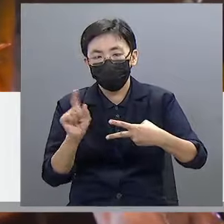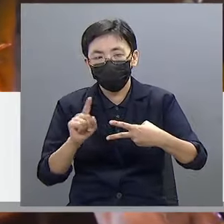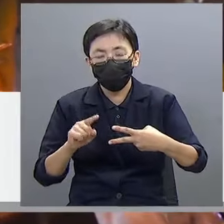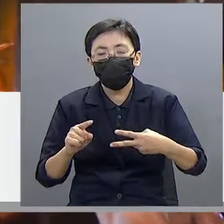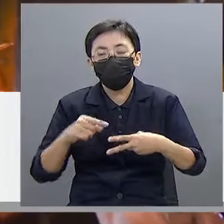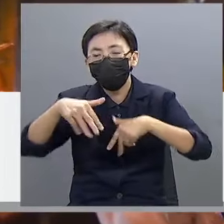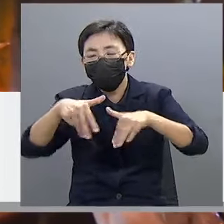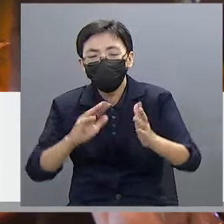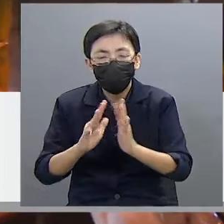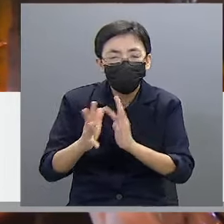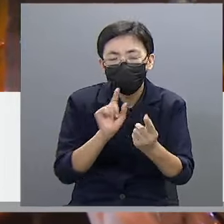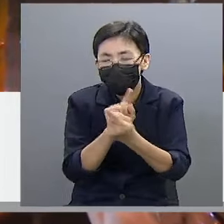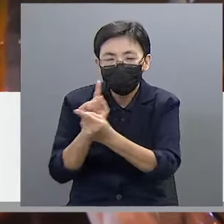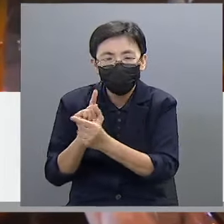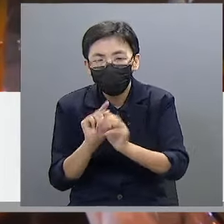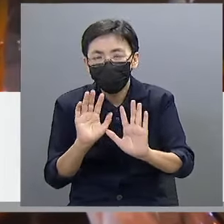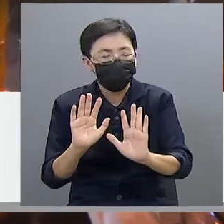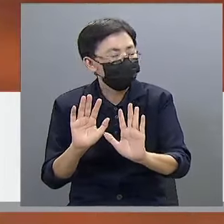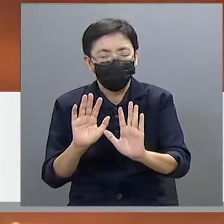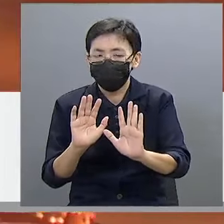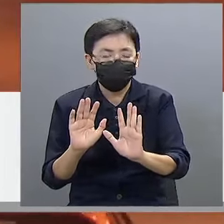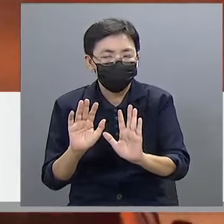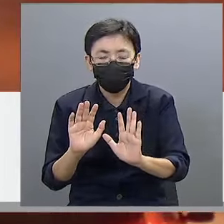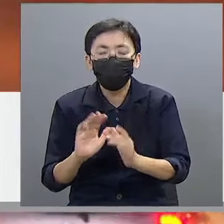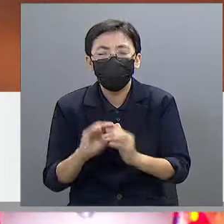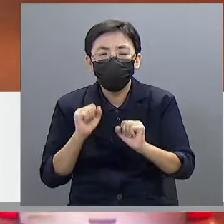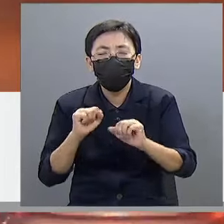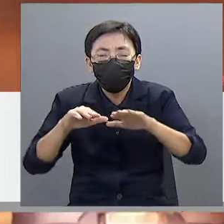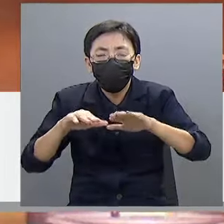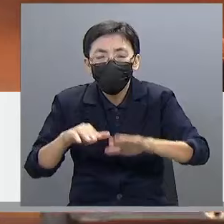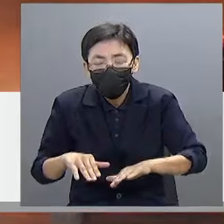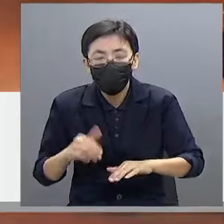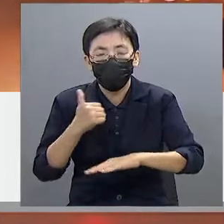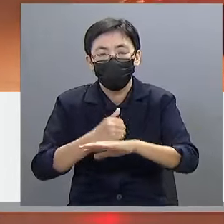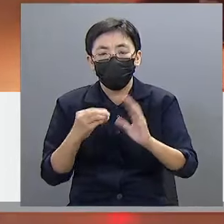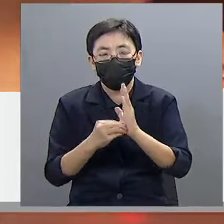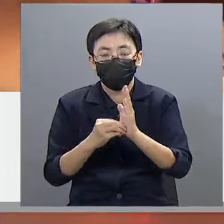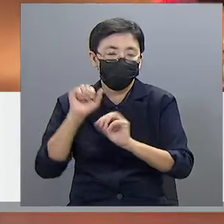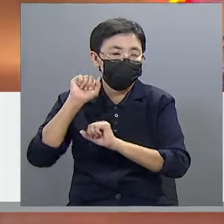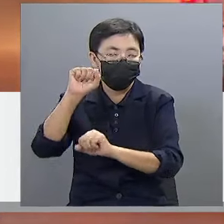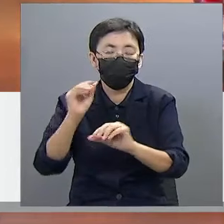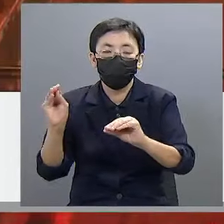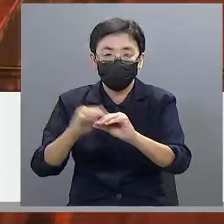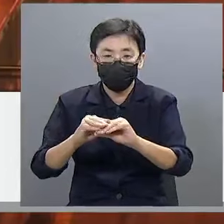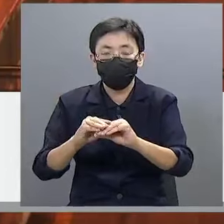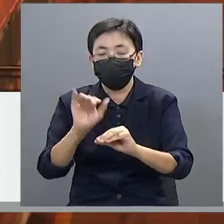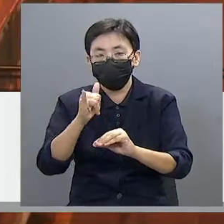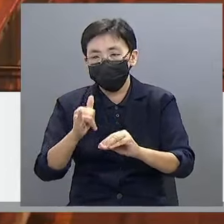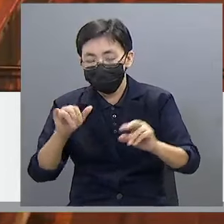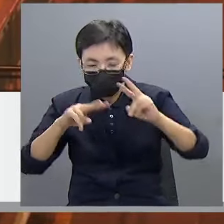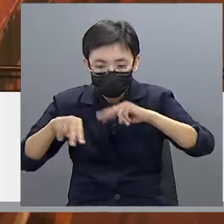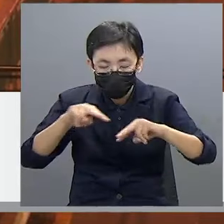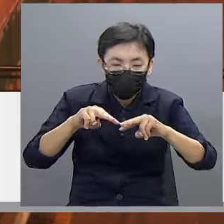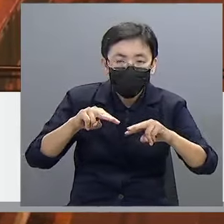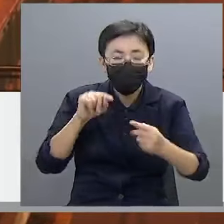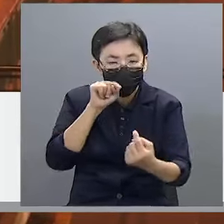ความเสี่ยงในการติดเชื้อและแพร่เชื้อซึ่งว่ากทม.อาจจะออกมาจากการต่างๆภายในพื้นที่ให้มีความเหมาะสมได้แต่ว่ามี